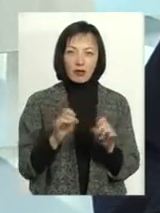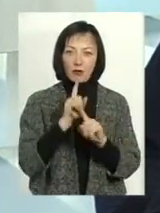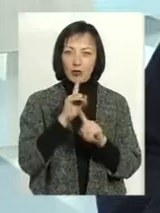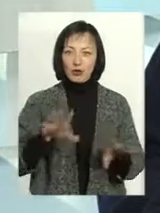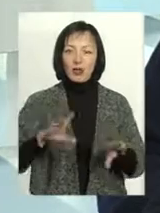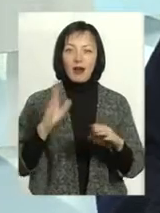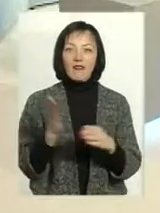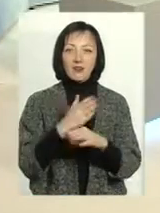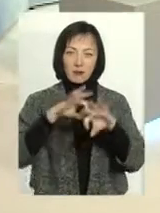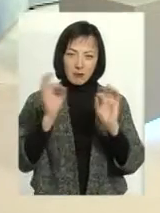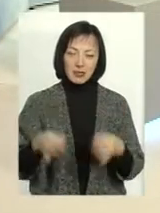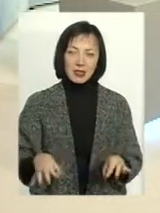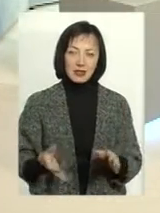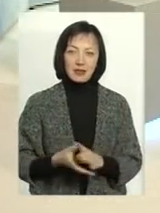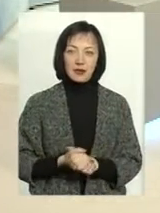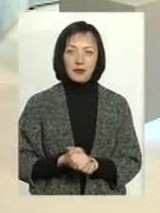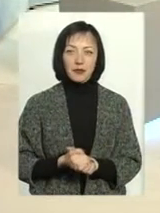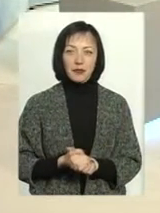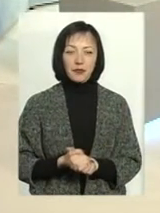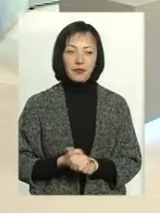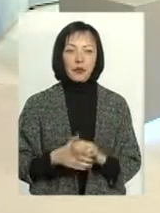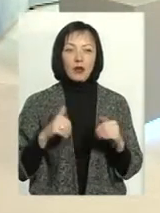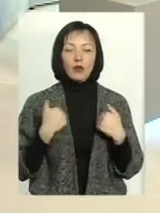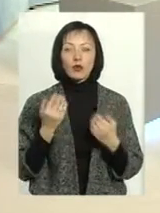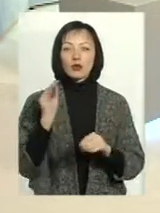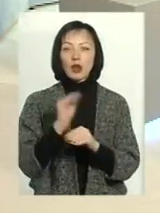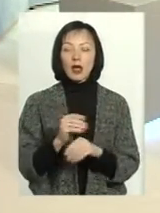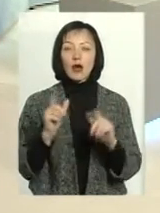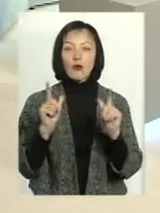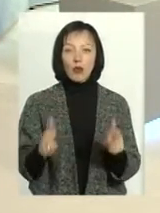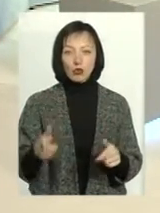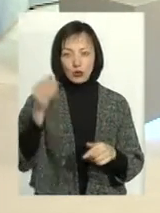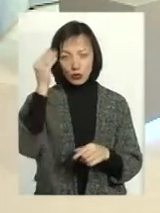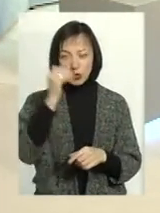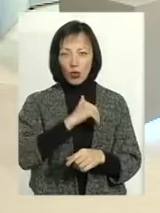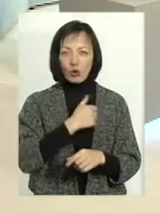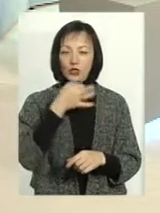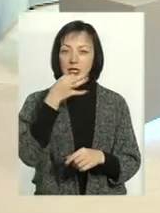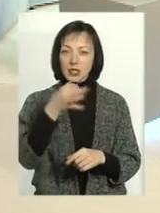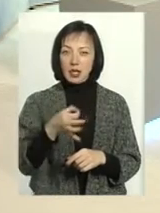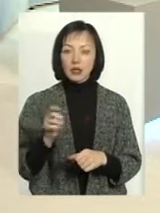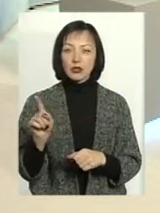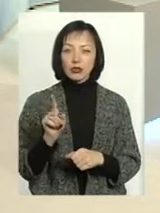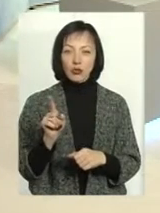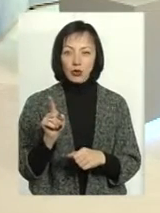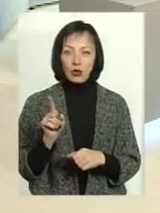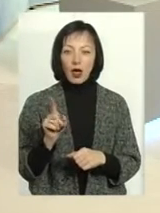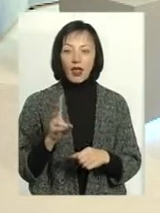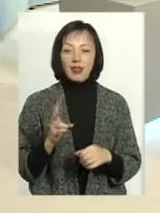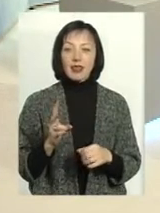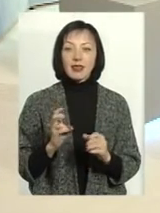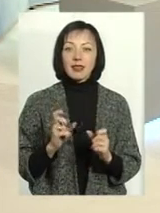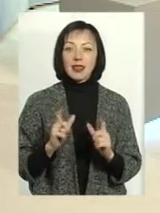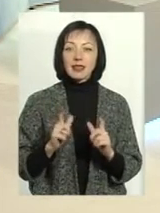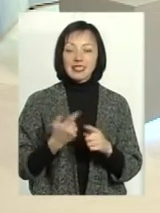мистецтва. Хочу, якщо можна доповнити своїх колег, я погоджую з їхньою думкою і хочу зауважити, що діючий закон